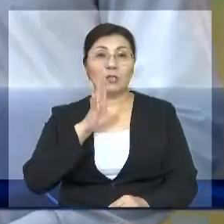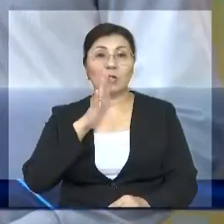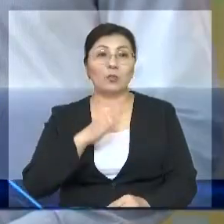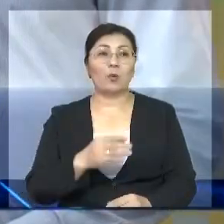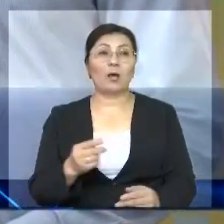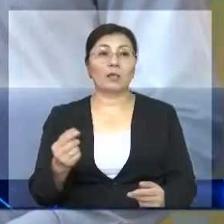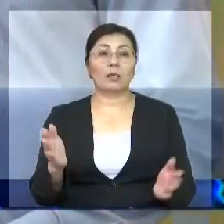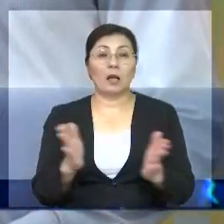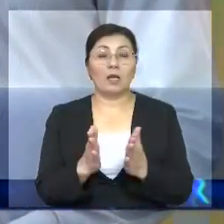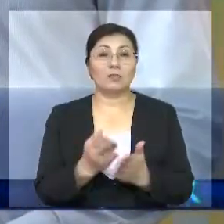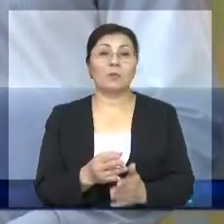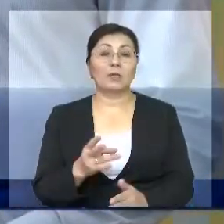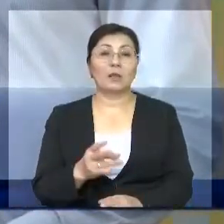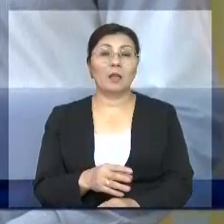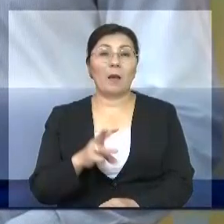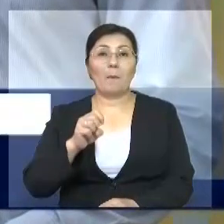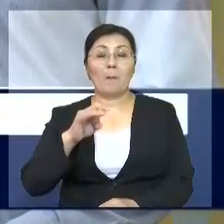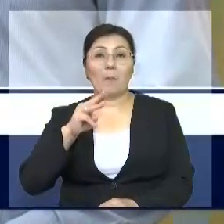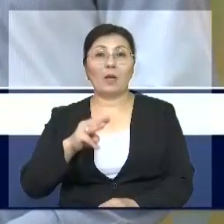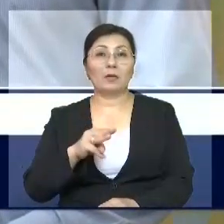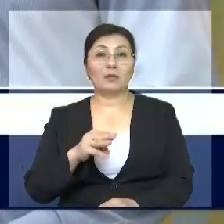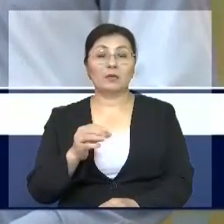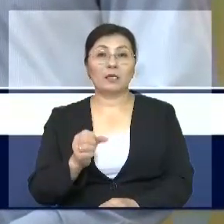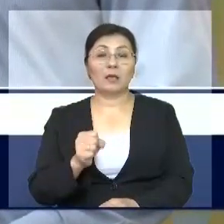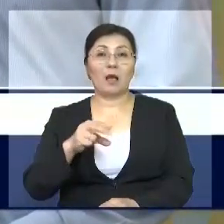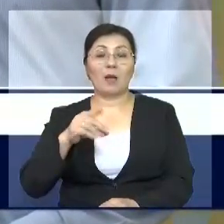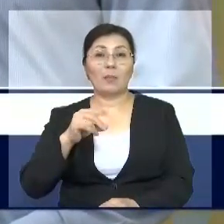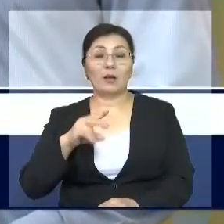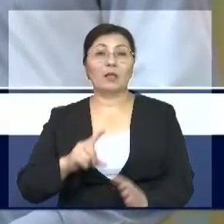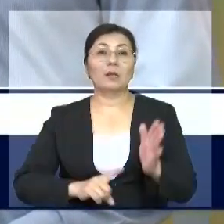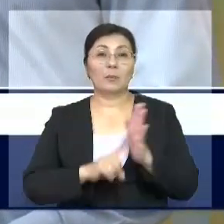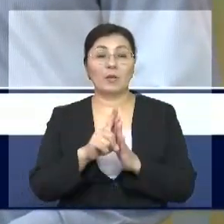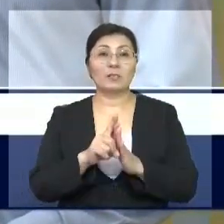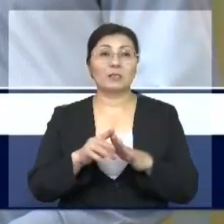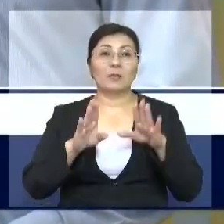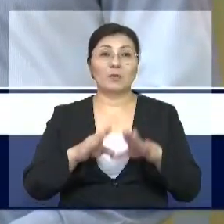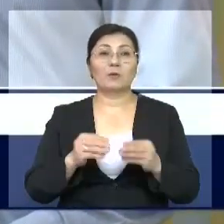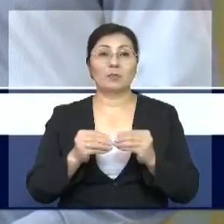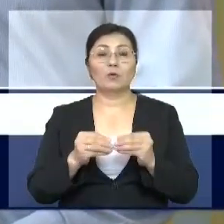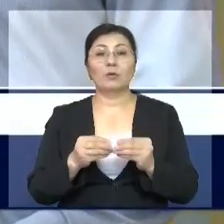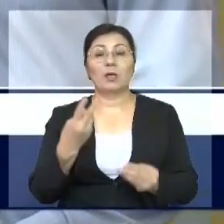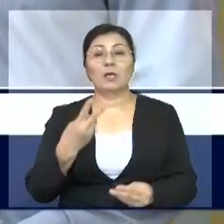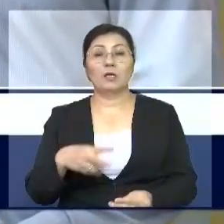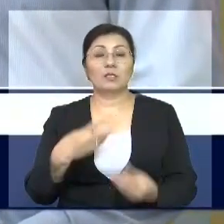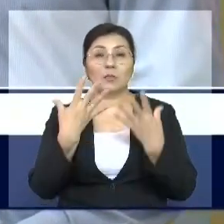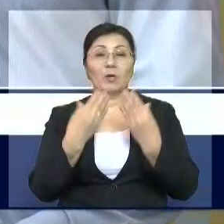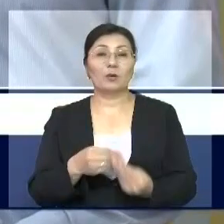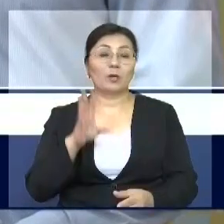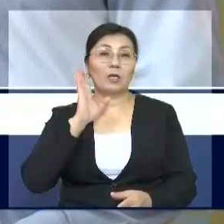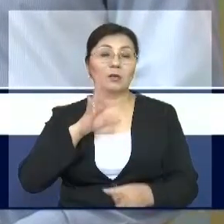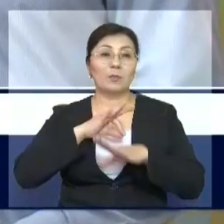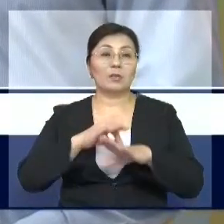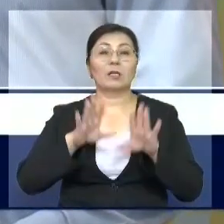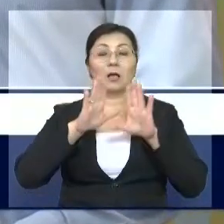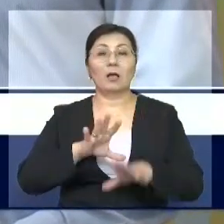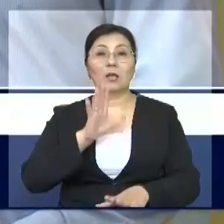келгенде наурыз айының аяғы мен сәуір айының басында 10-20 күн деңгейінде ғана су өткізеді. Қалған